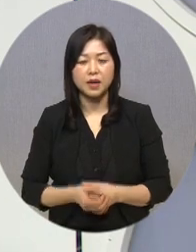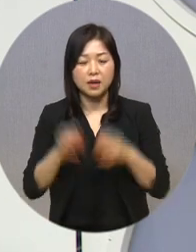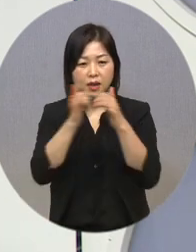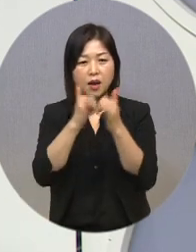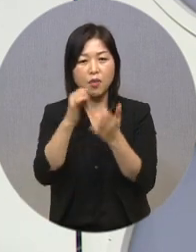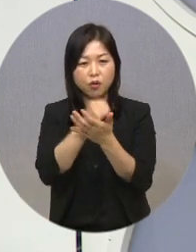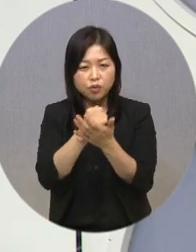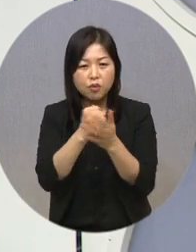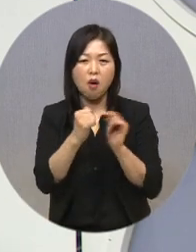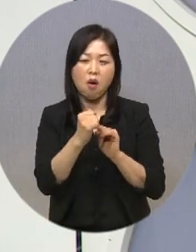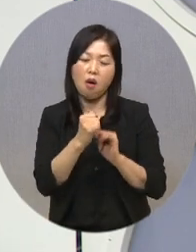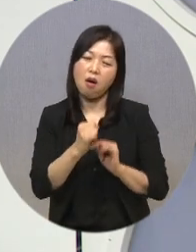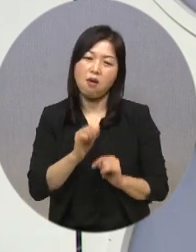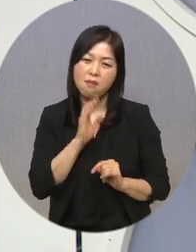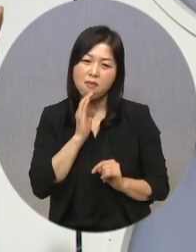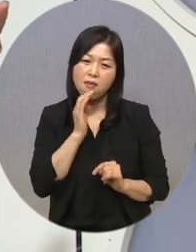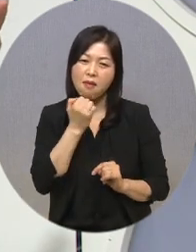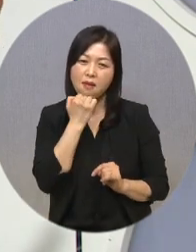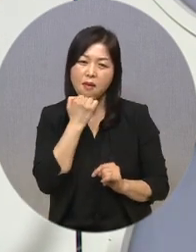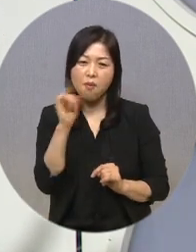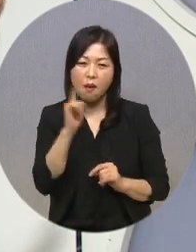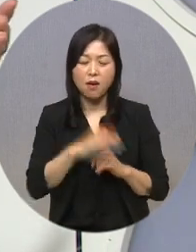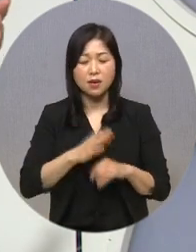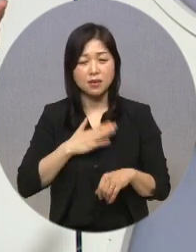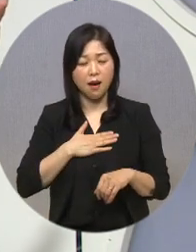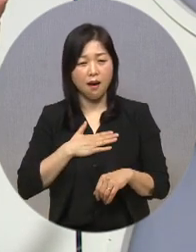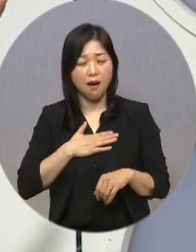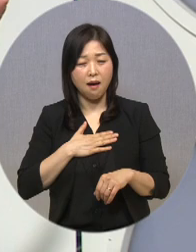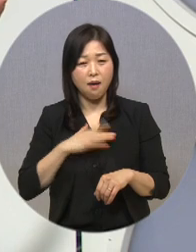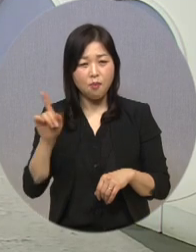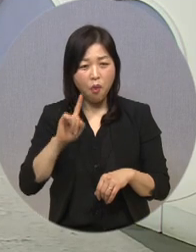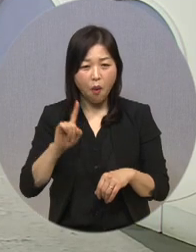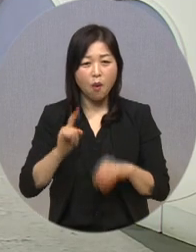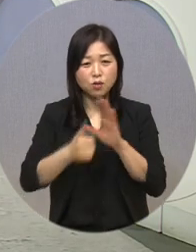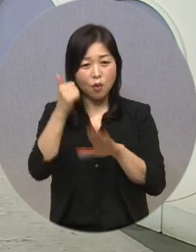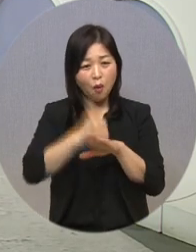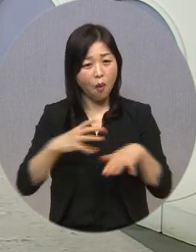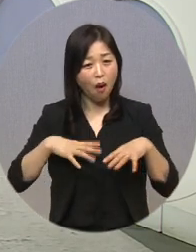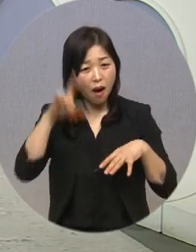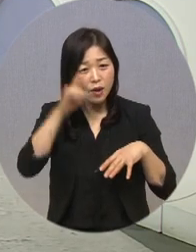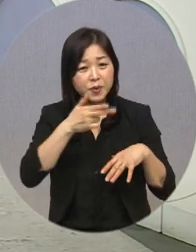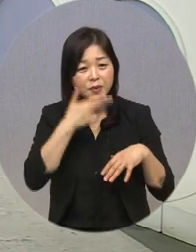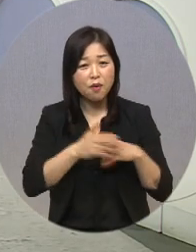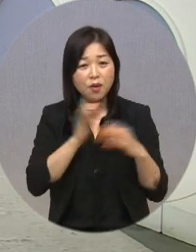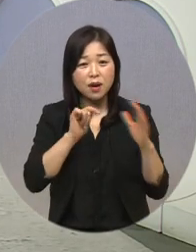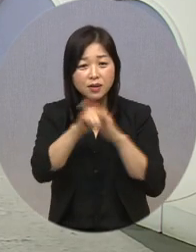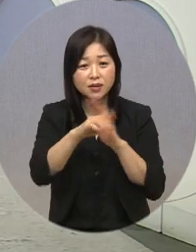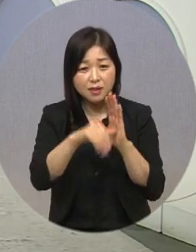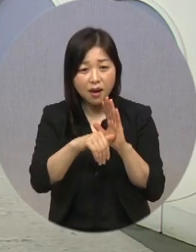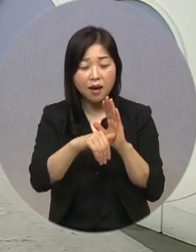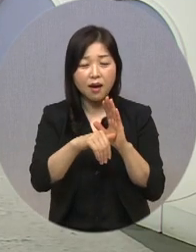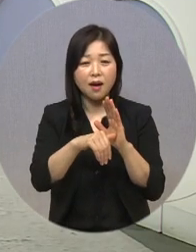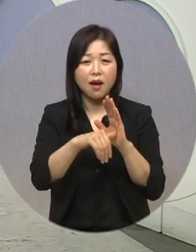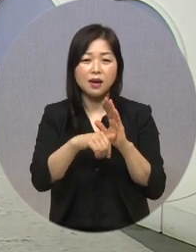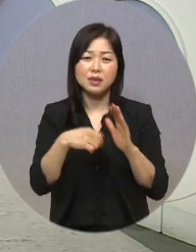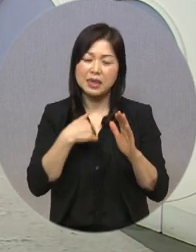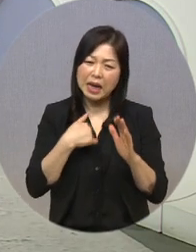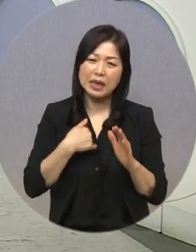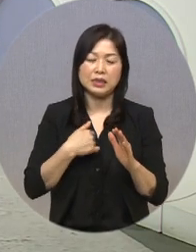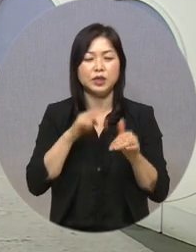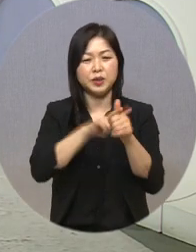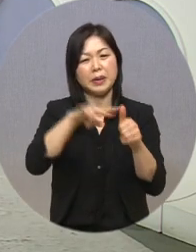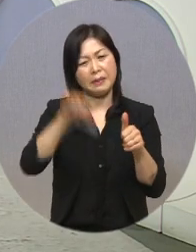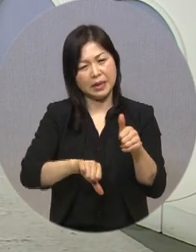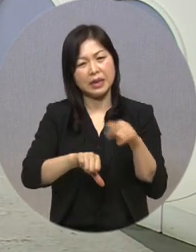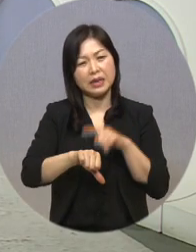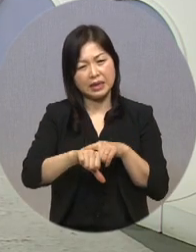건 우수해요. 그러니까 난 잘한 거 하나도 없는데 거기 갔는데 난 이제 끝났다고 그러고